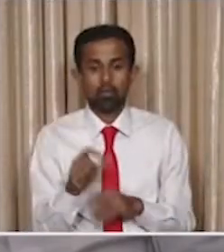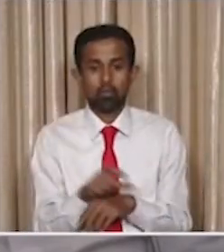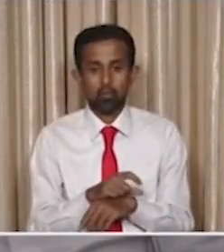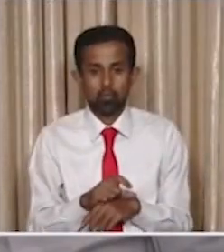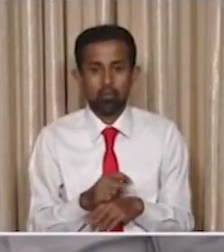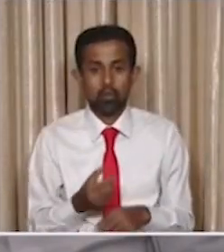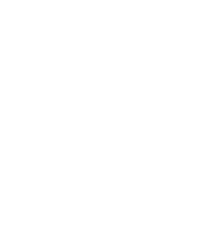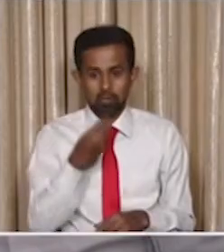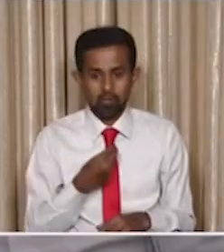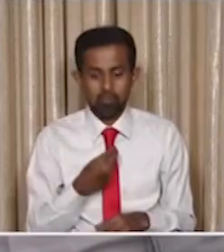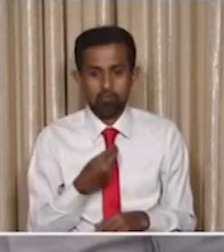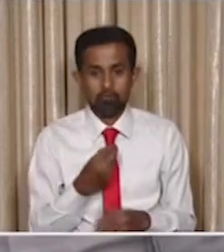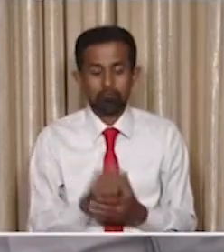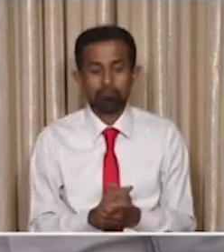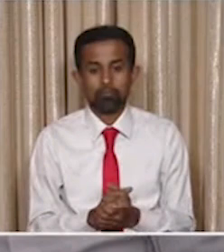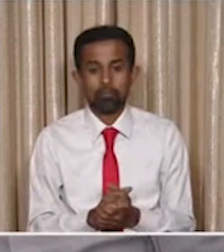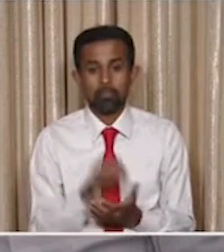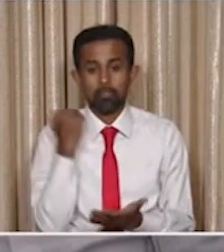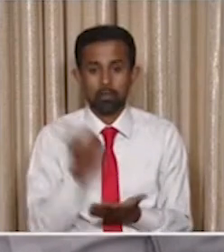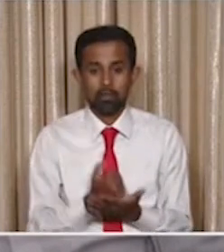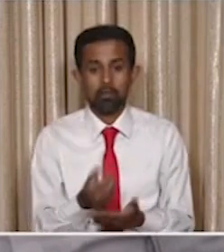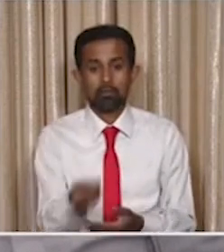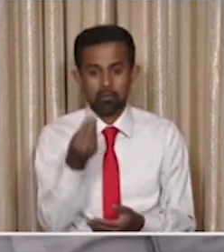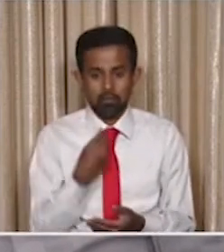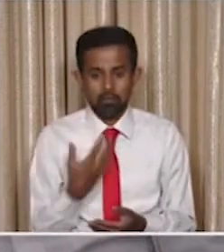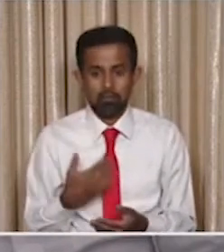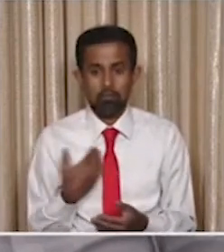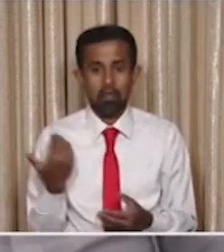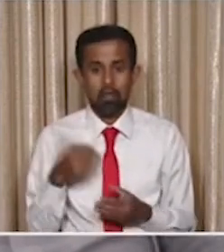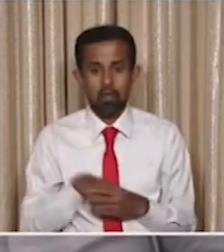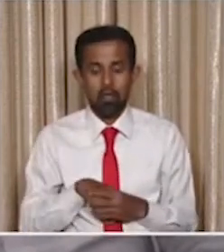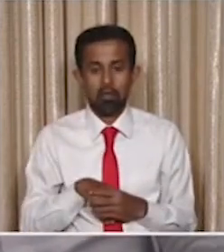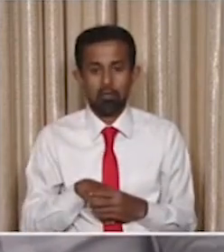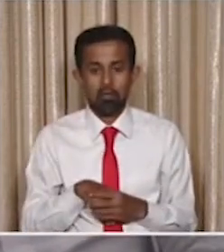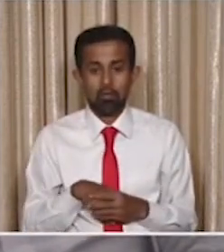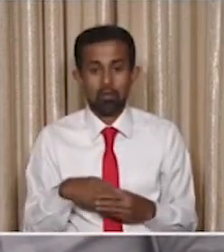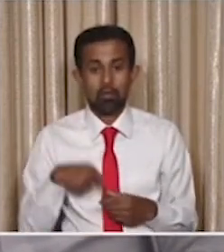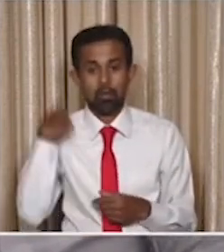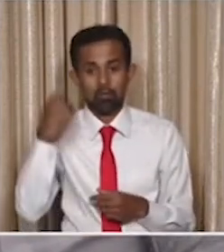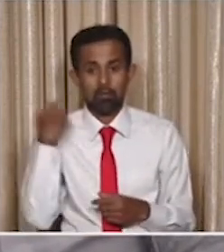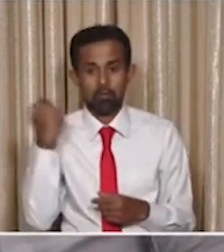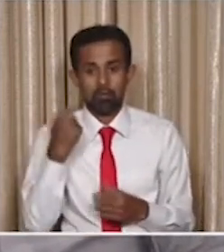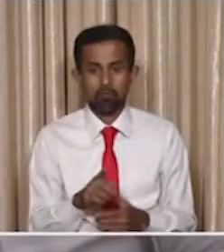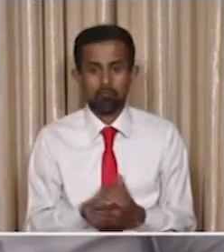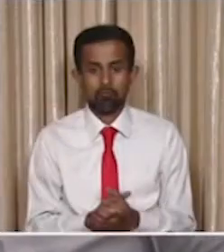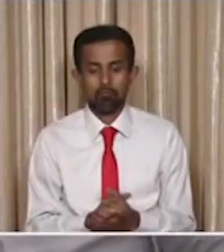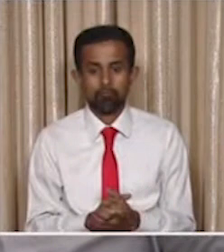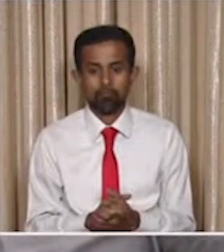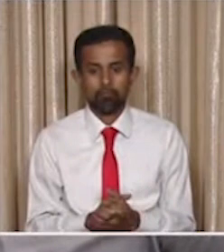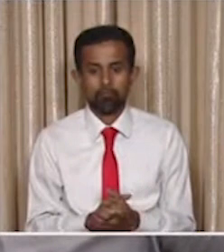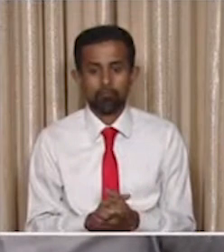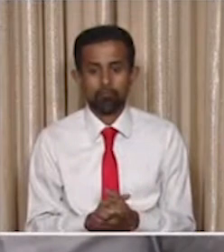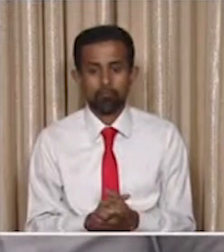කවුන්සිලයෙන් අපිට ලිපියක් නිකුත් කරලා තිනු අපේ සහභාගීත්වය සහ ලබන සැසිවාරය සඳහා ආරාධනා කරලා.